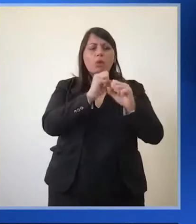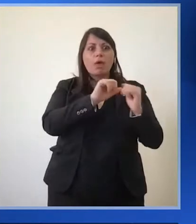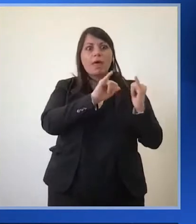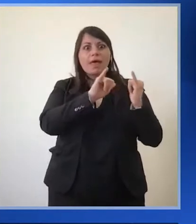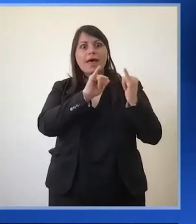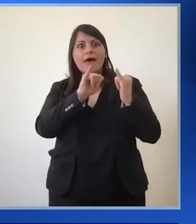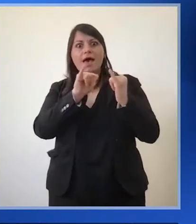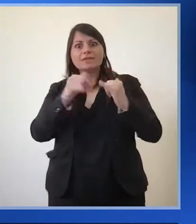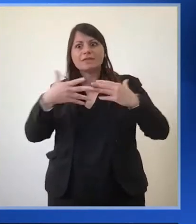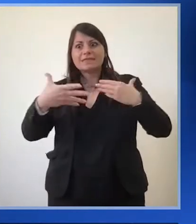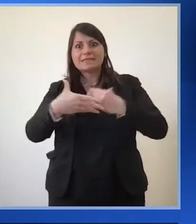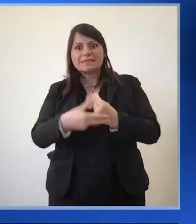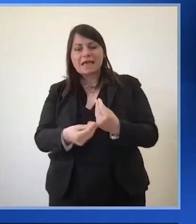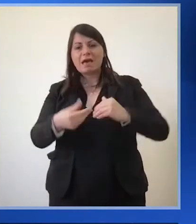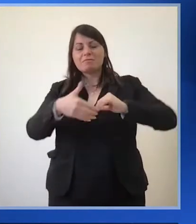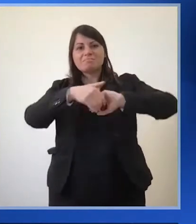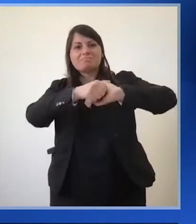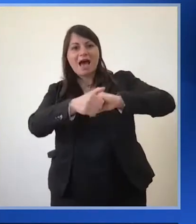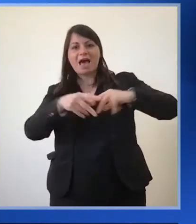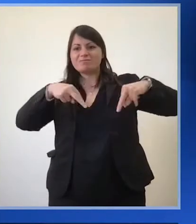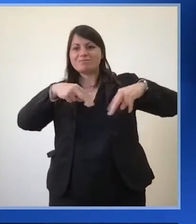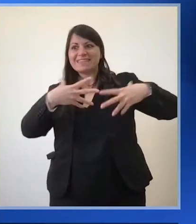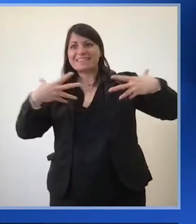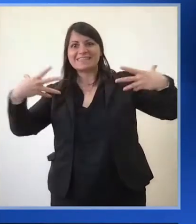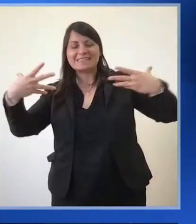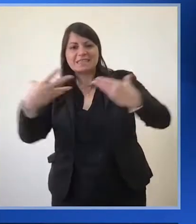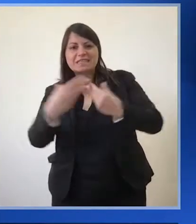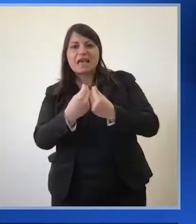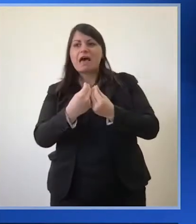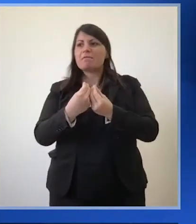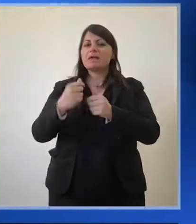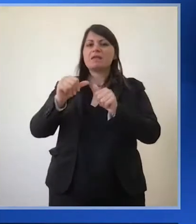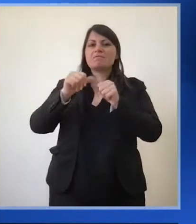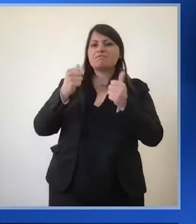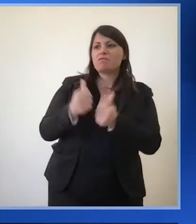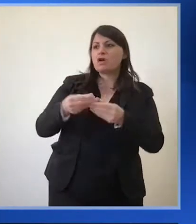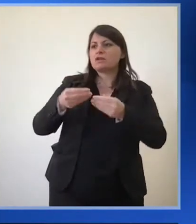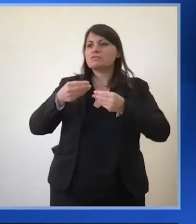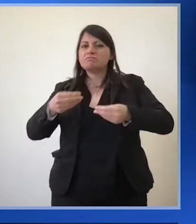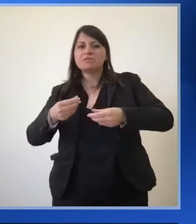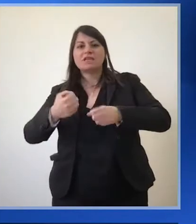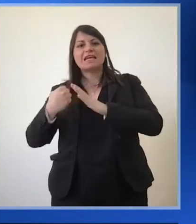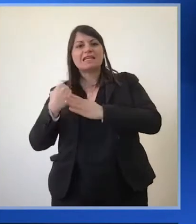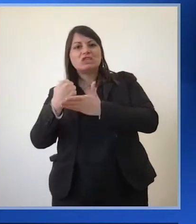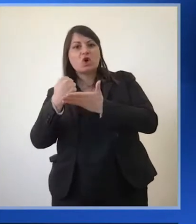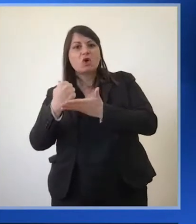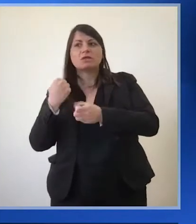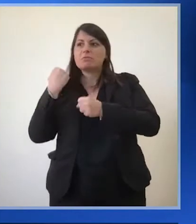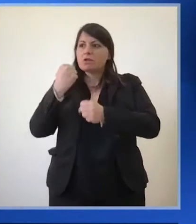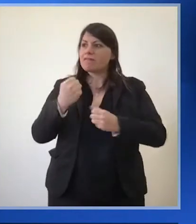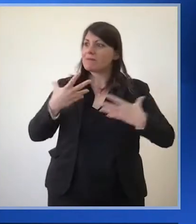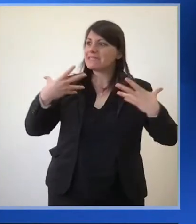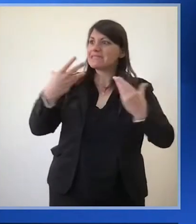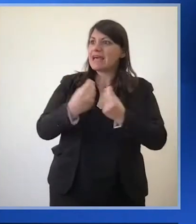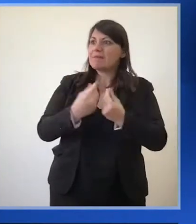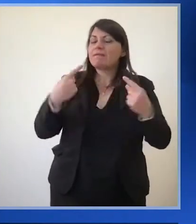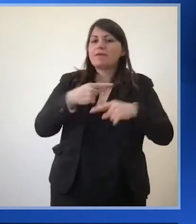le risorse. E invece stiamo dimostrando che in noi non c'è ancora lo Spirito,